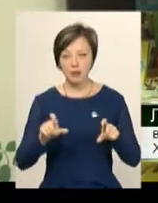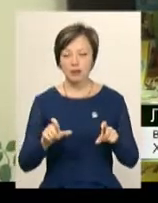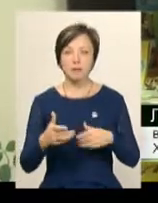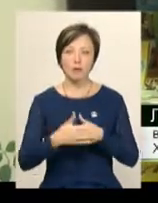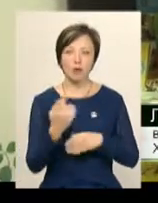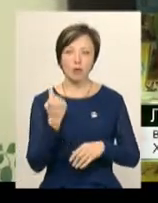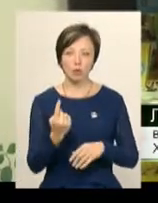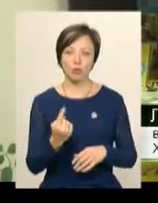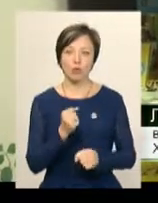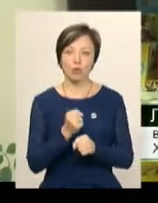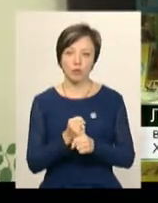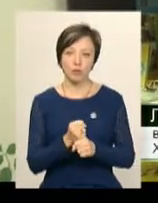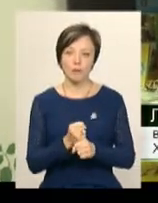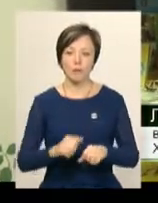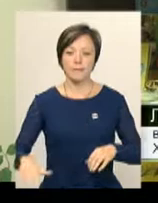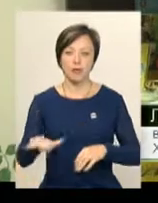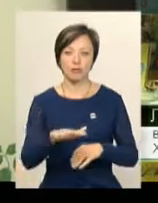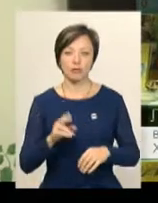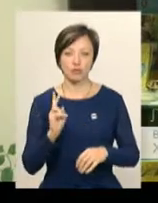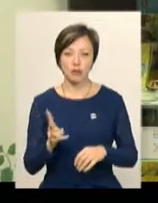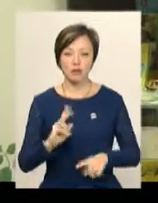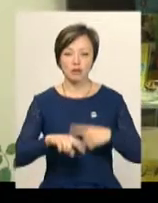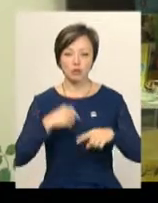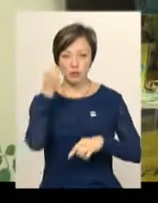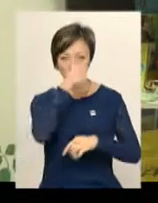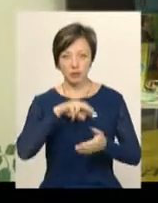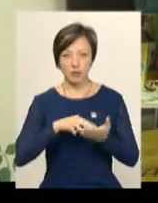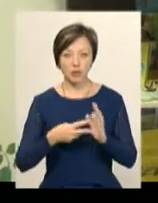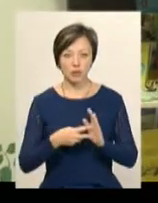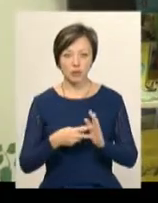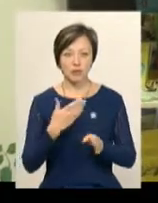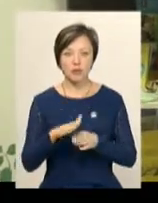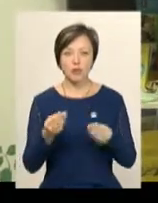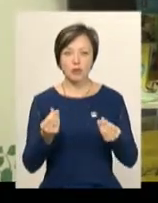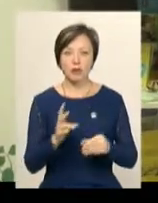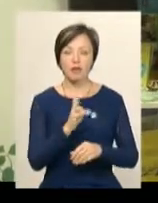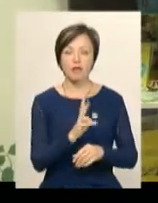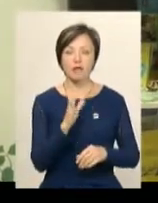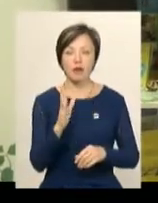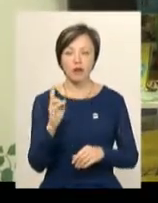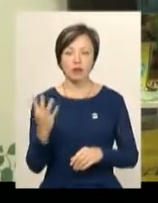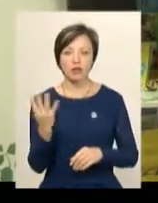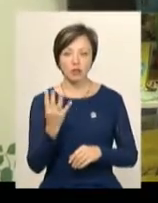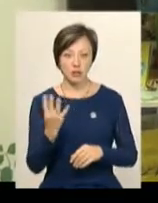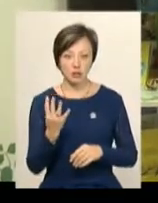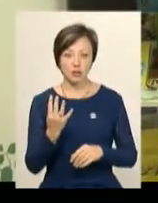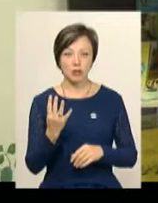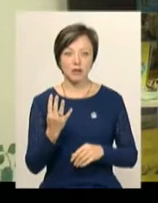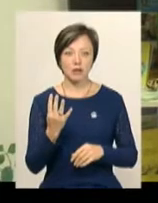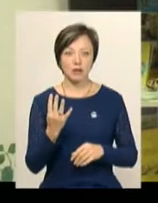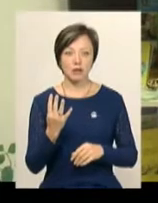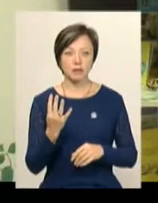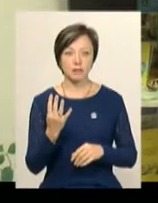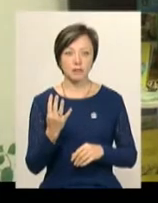біля одного з них робиться майданчик. На наступний рік ми плануємо виділяти кошти на НВК-4. По